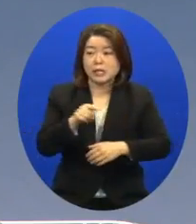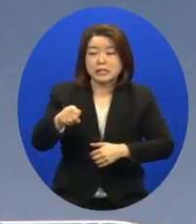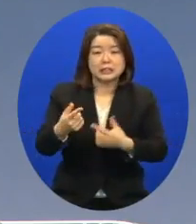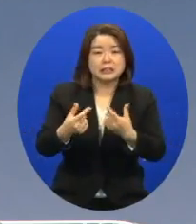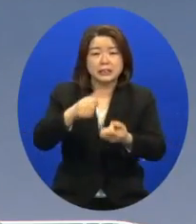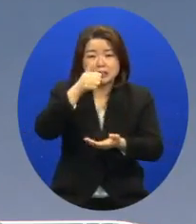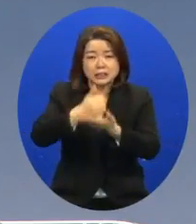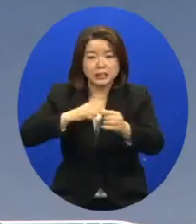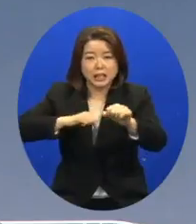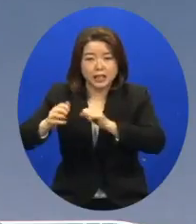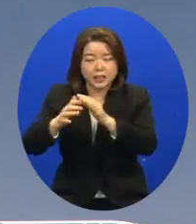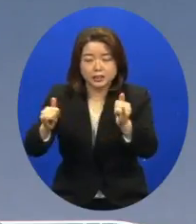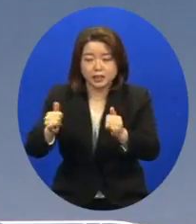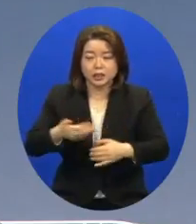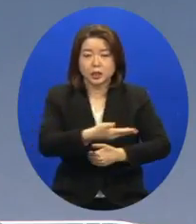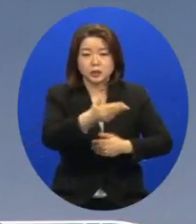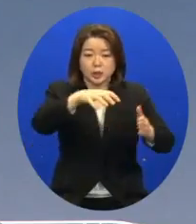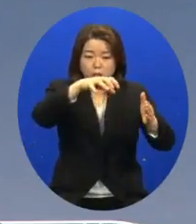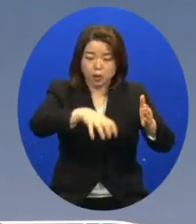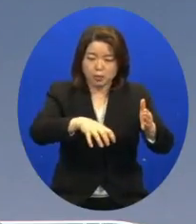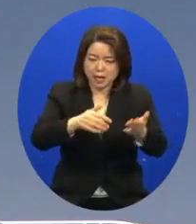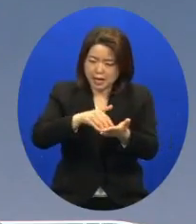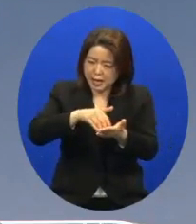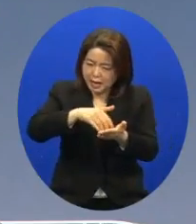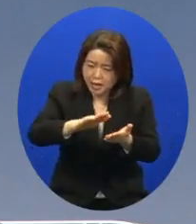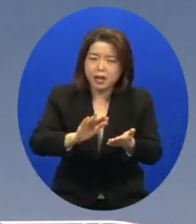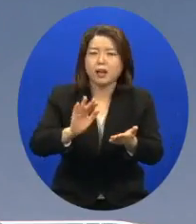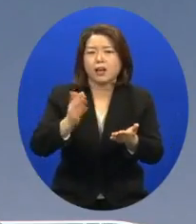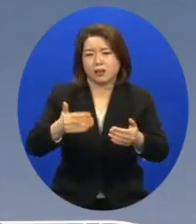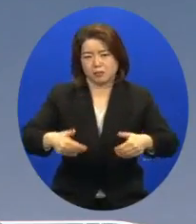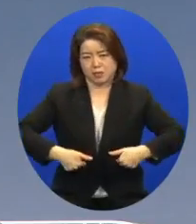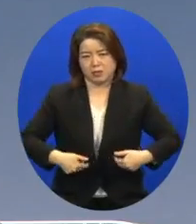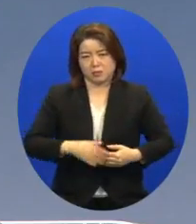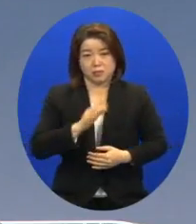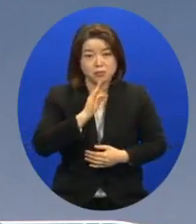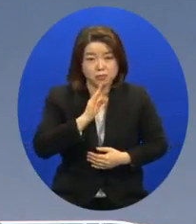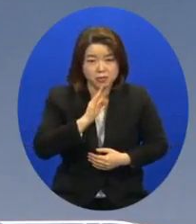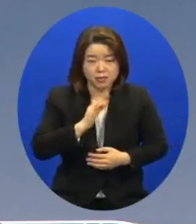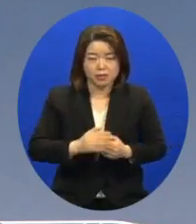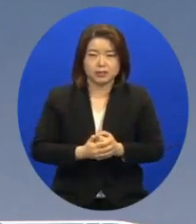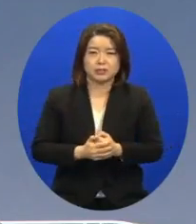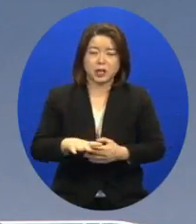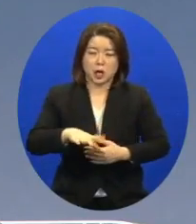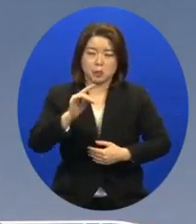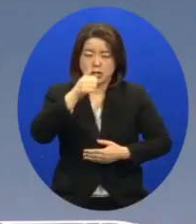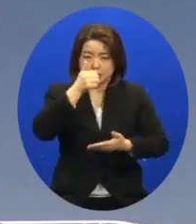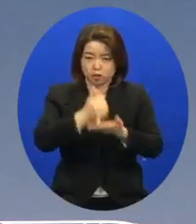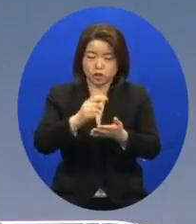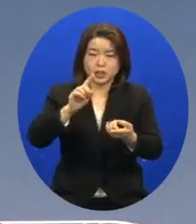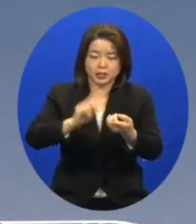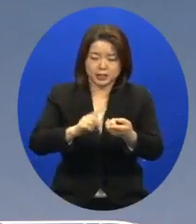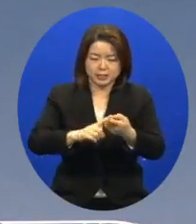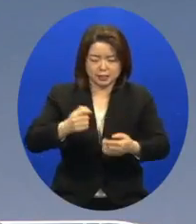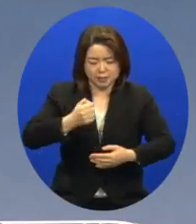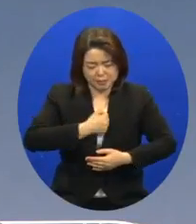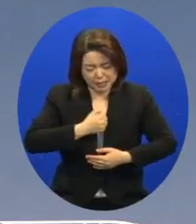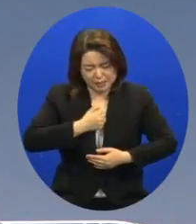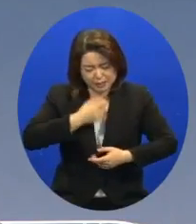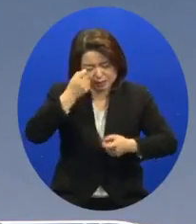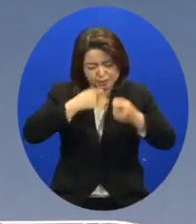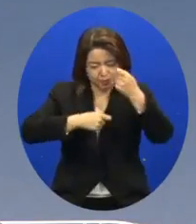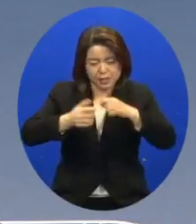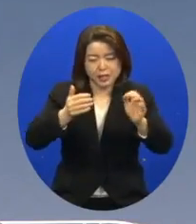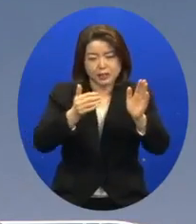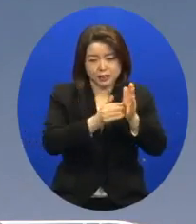여러분 가운데서 제거 했어야 하지 않았겠습니까 먼저 죄에 대해서 통타 난 다음에 그